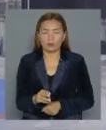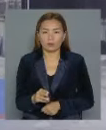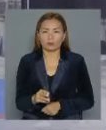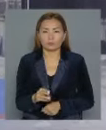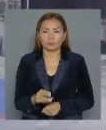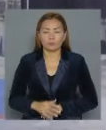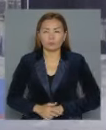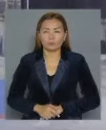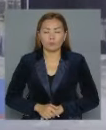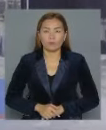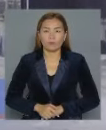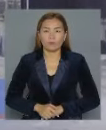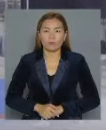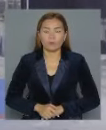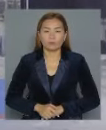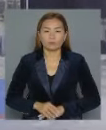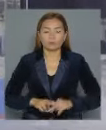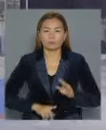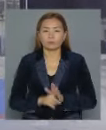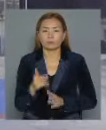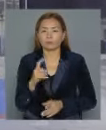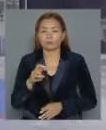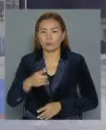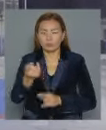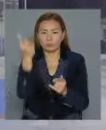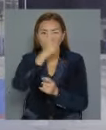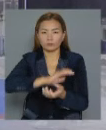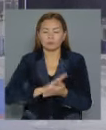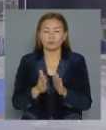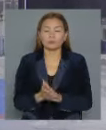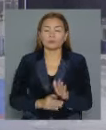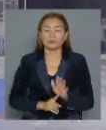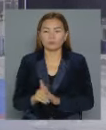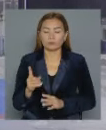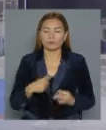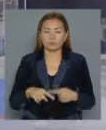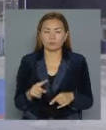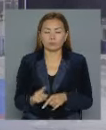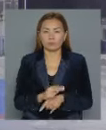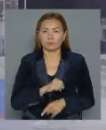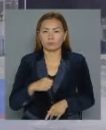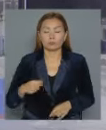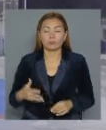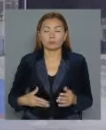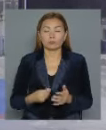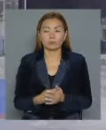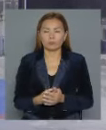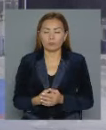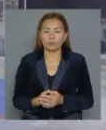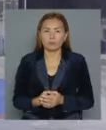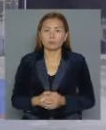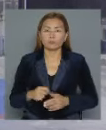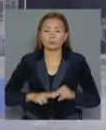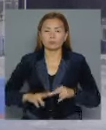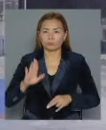нысанды салуға кірісті. Енді кепілдік жағдайын басталғаннан кейін біз енді өз қаражатты